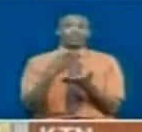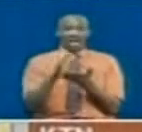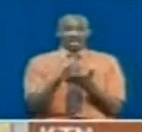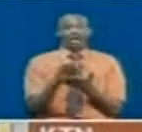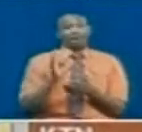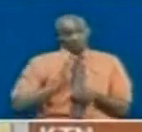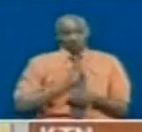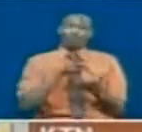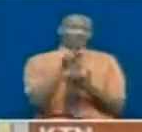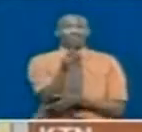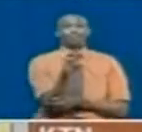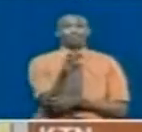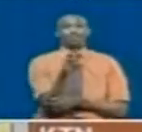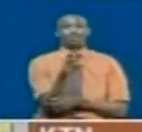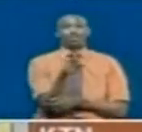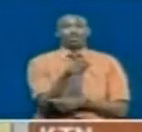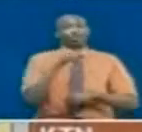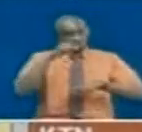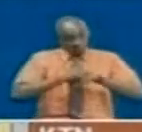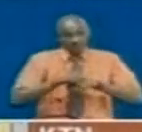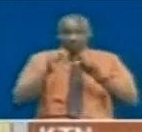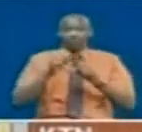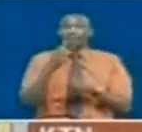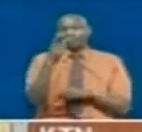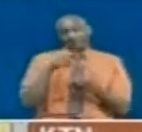Wanalipa na board. Skuli inahitaji 46.